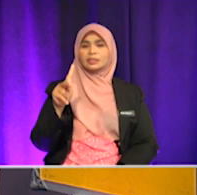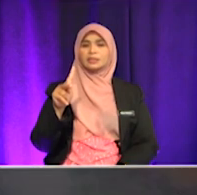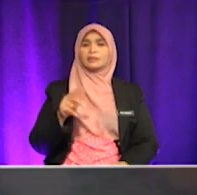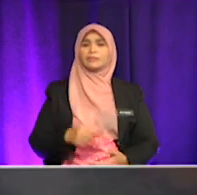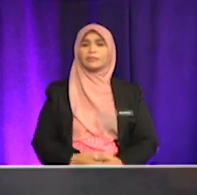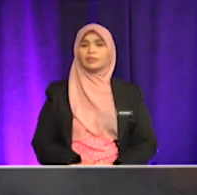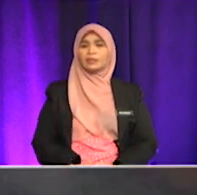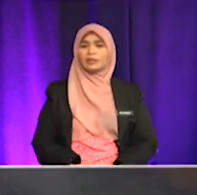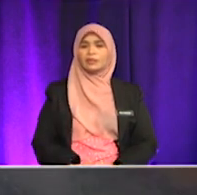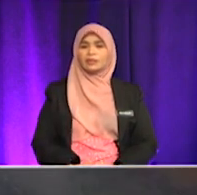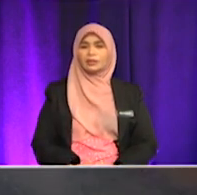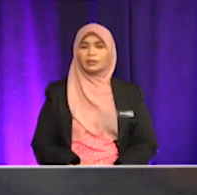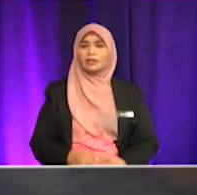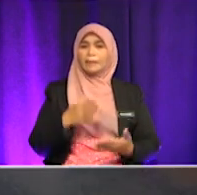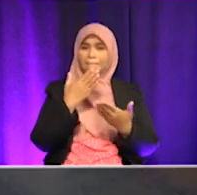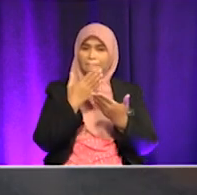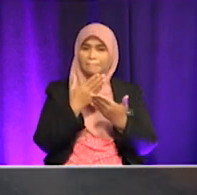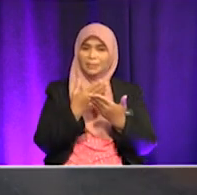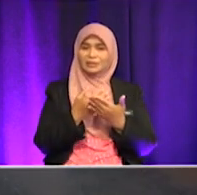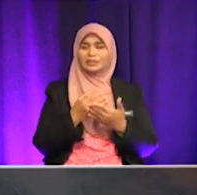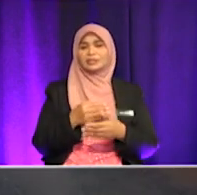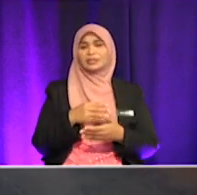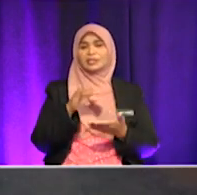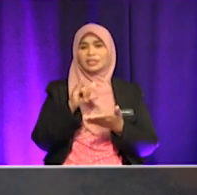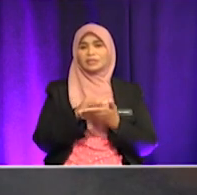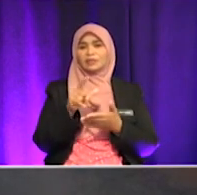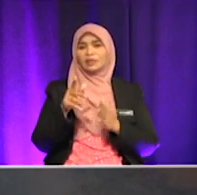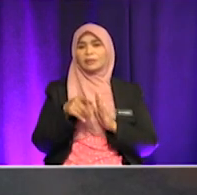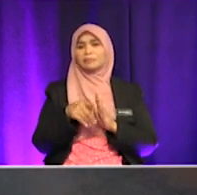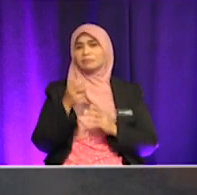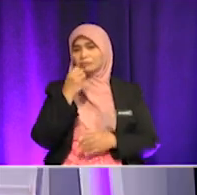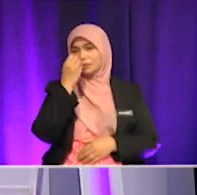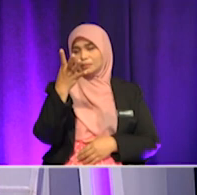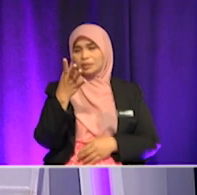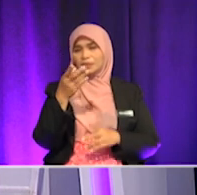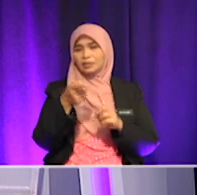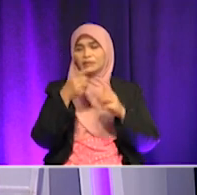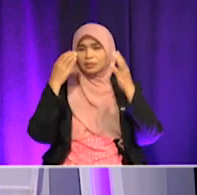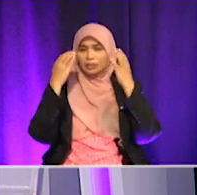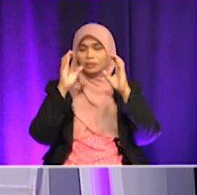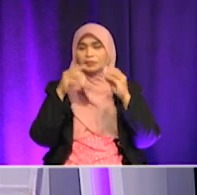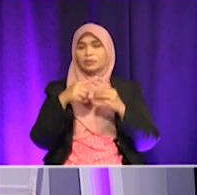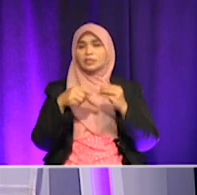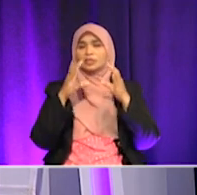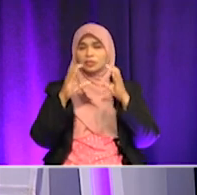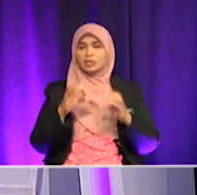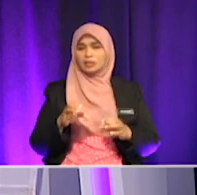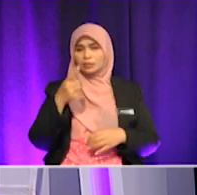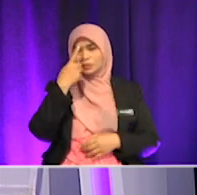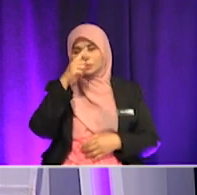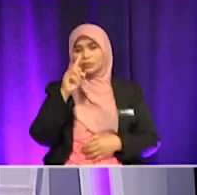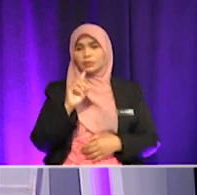rasa. Baik, nampaknya itulah penjelasan daripada cikgu mengenai cara untuk